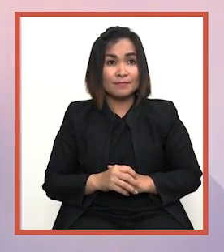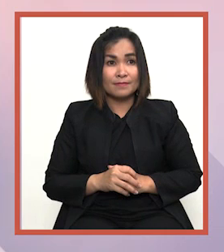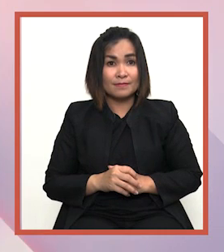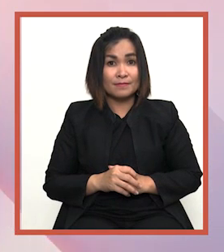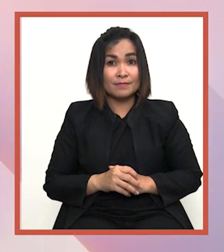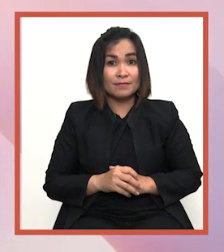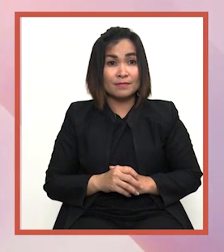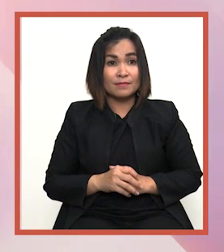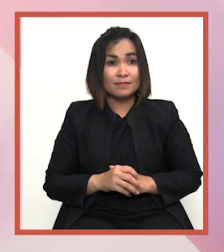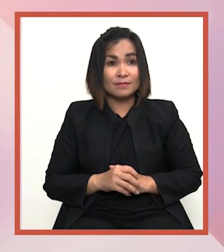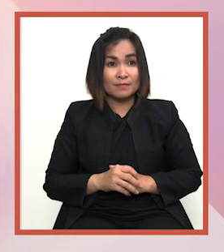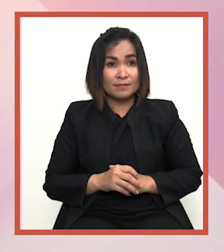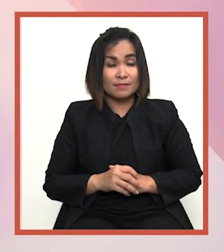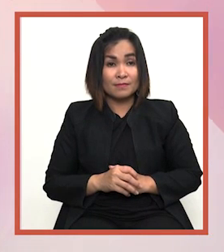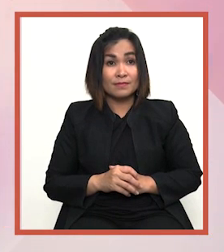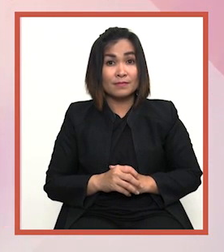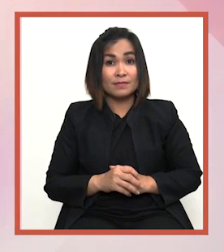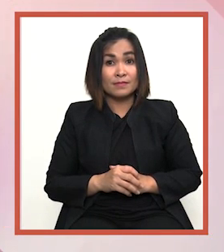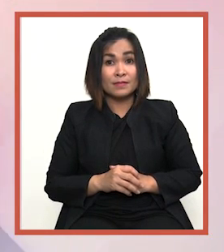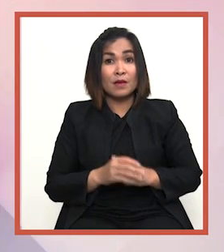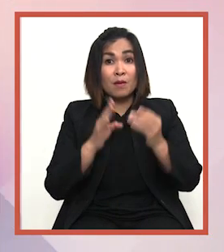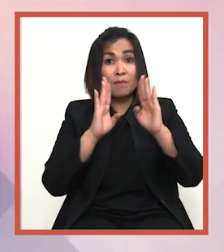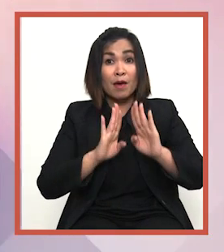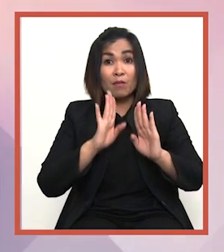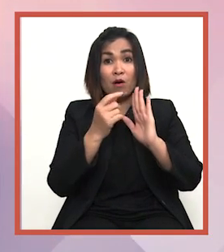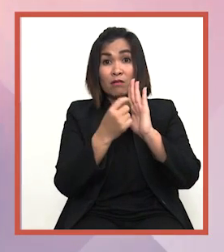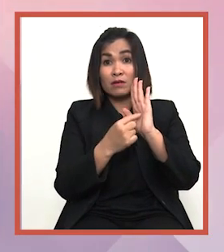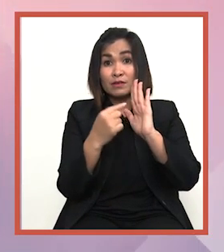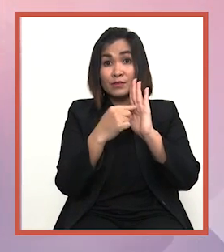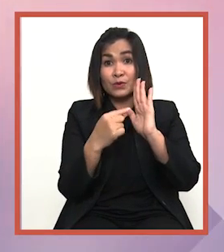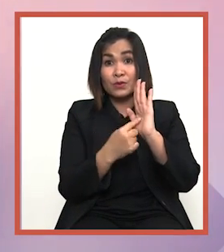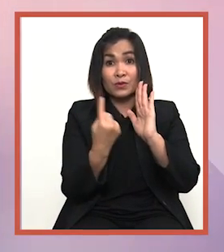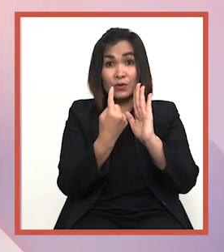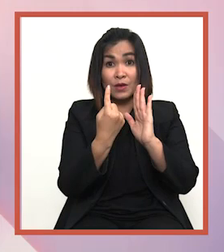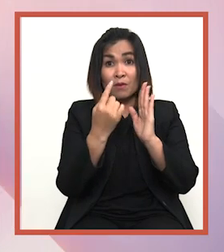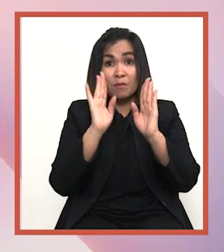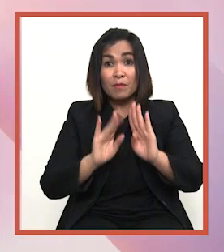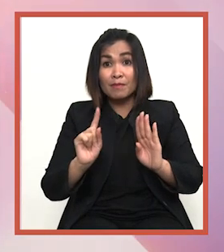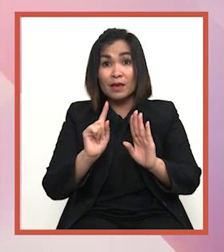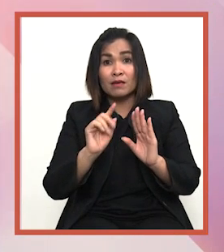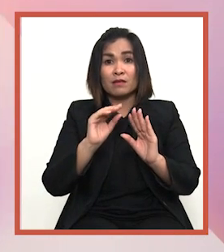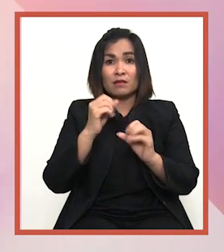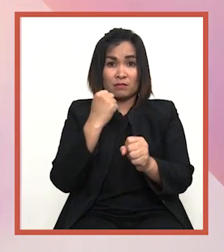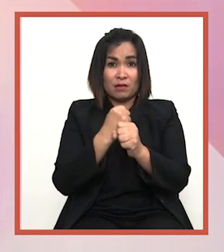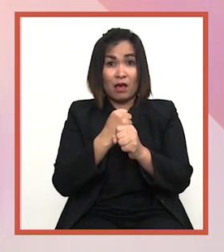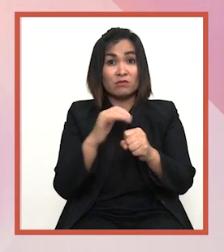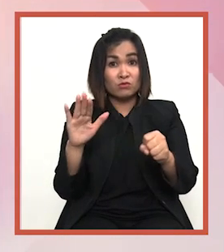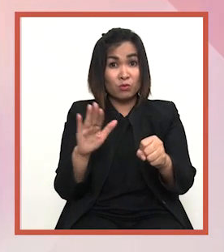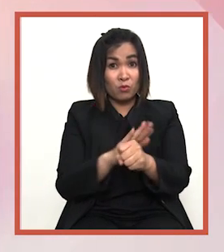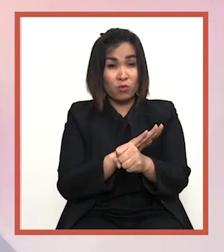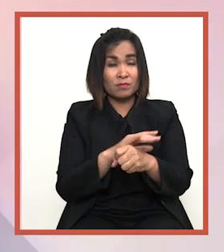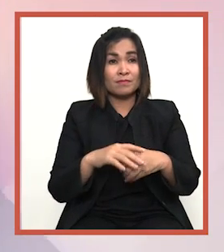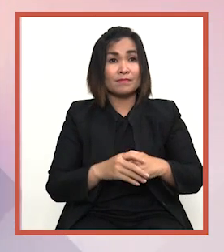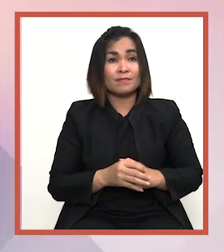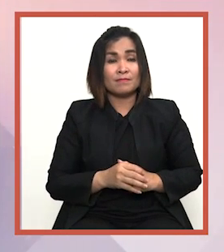อันนี้เป็นสัญลักษณ์นะครับหรือว่าลักษณะสวิตช์ขั้วเดียวนะครับแบบงานสมบูรณ์นะครับส่วนต่อม